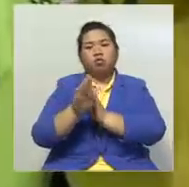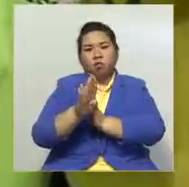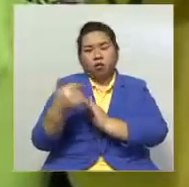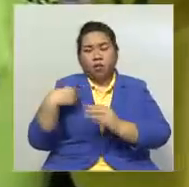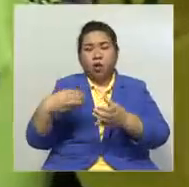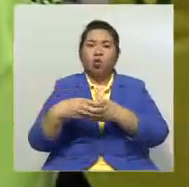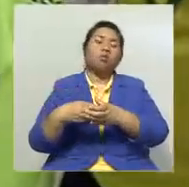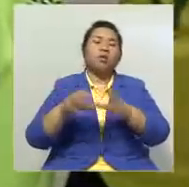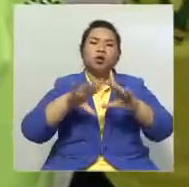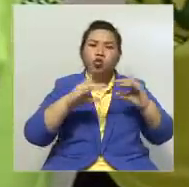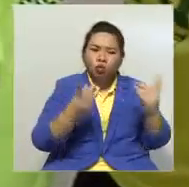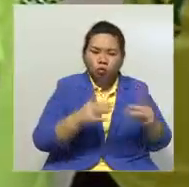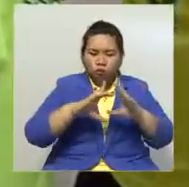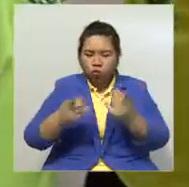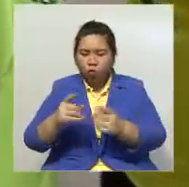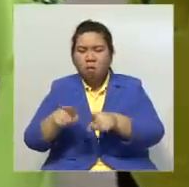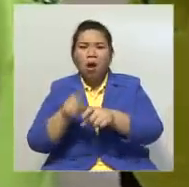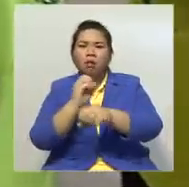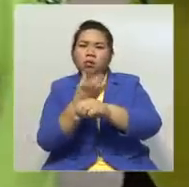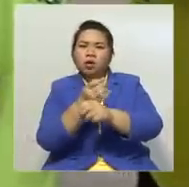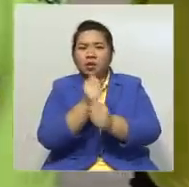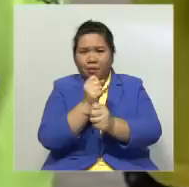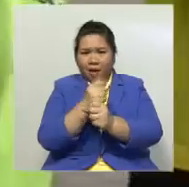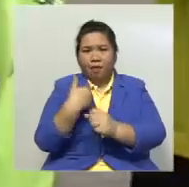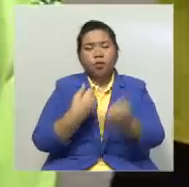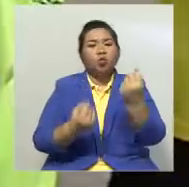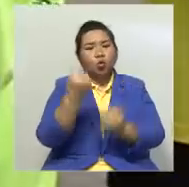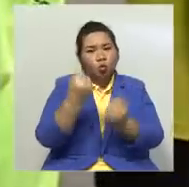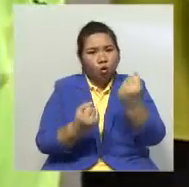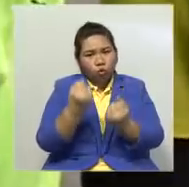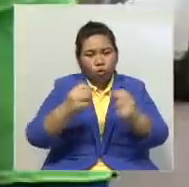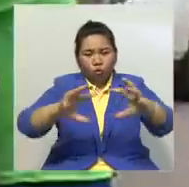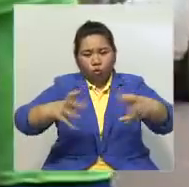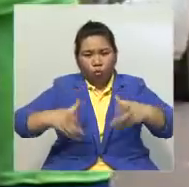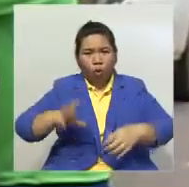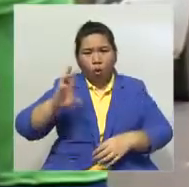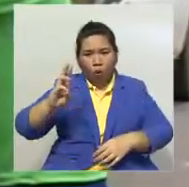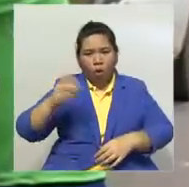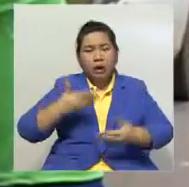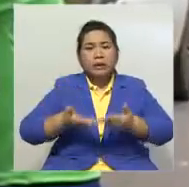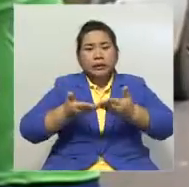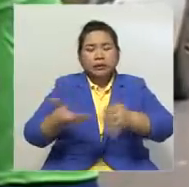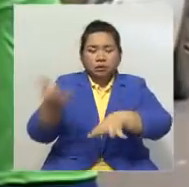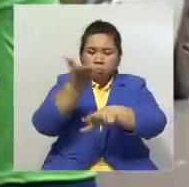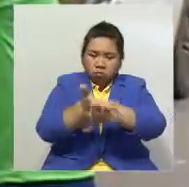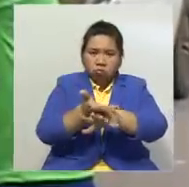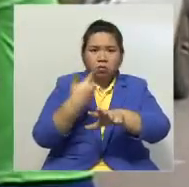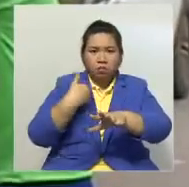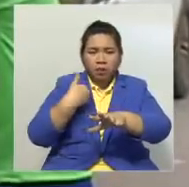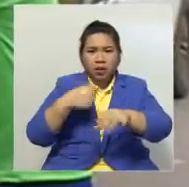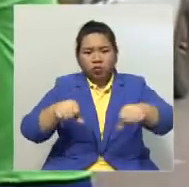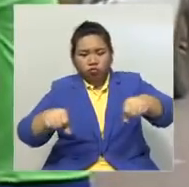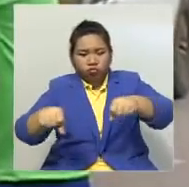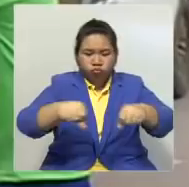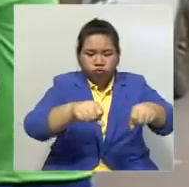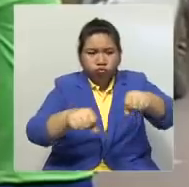มูลนิธิชมรมต่างๆกว่าร้อยคนค่ะพร้อมด้วยรถยนต์รถหกล้อขนอุปกรณ์เรือท้องแบนเจ็ตสกีเสื้อชูชีพอุปก